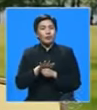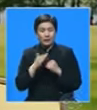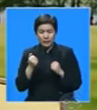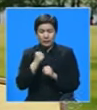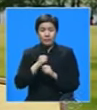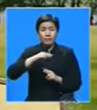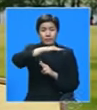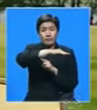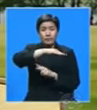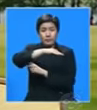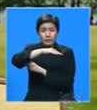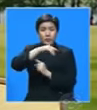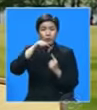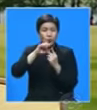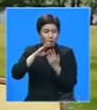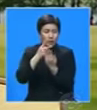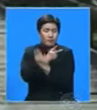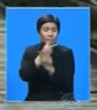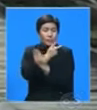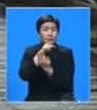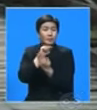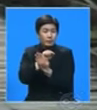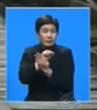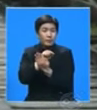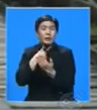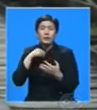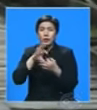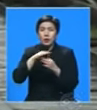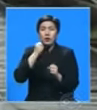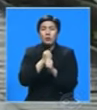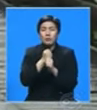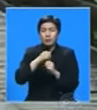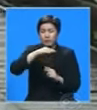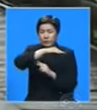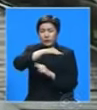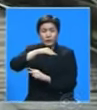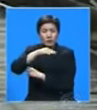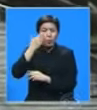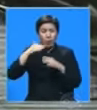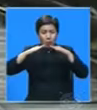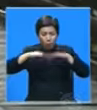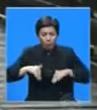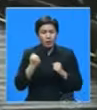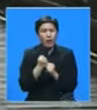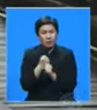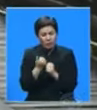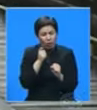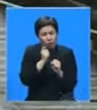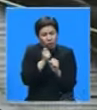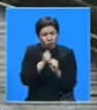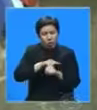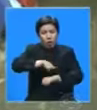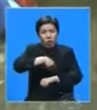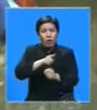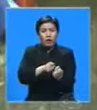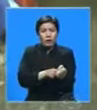สะพานอุตมานุสรณ์หรือสะพานมอญอำเภอสังขละบุรีจังหวัดกาญจนบุรีที่มีความล่าช้าผลการดำเนินการครั้งนี้ข้